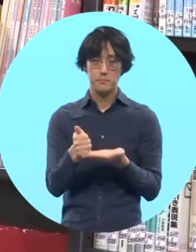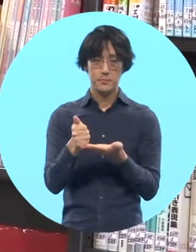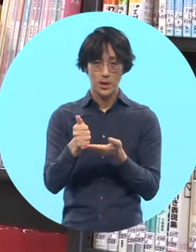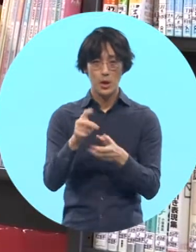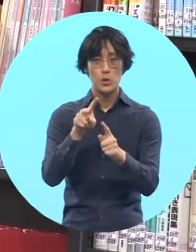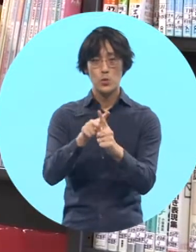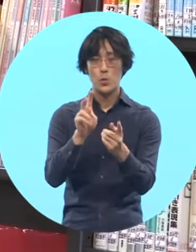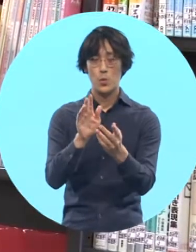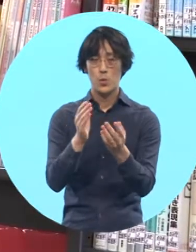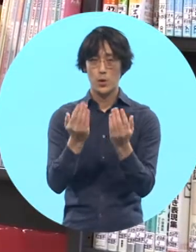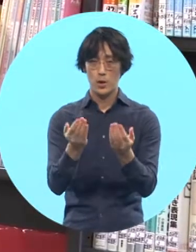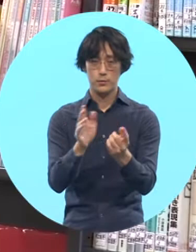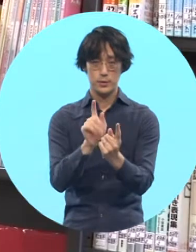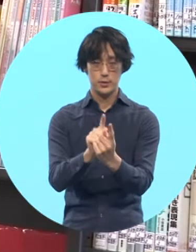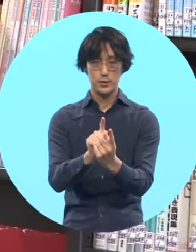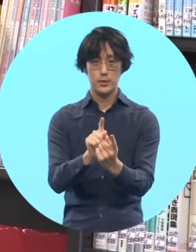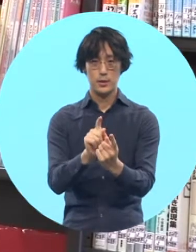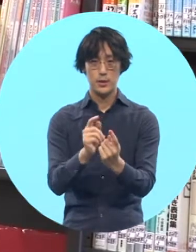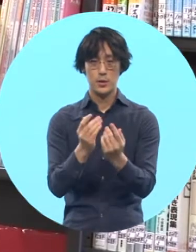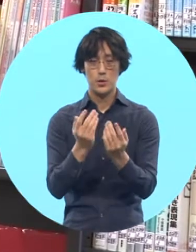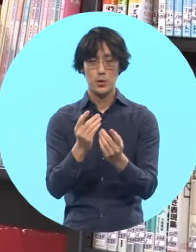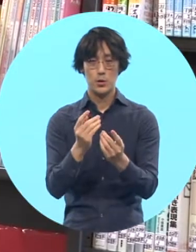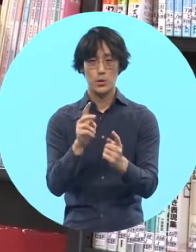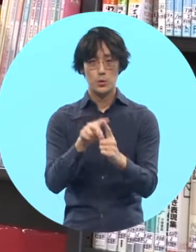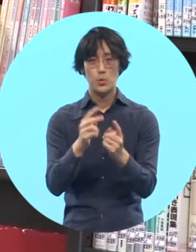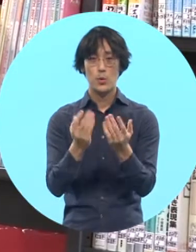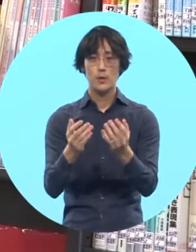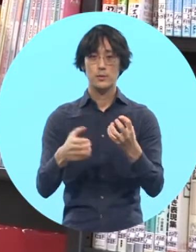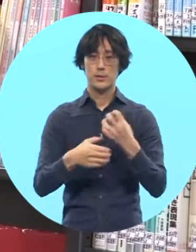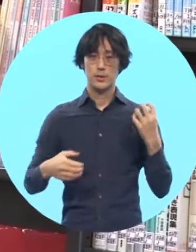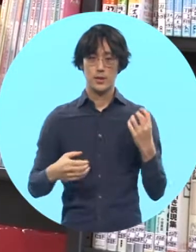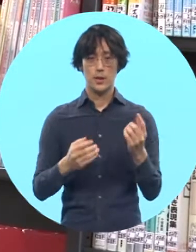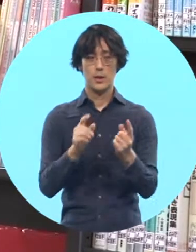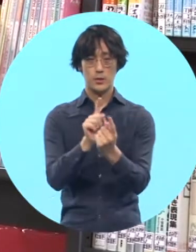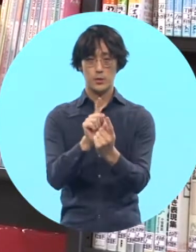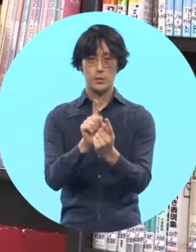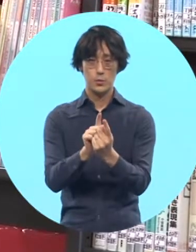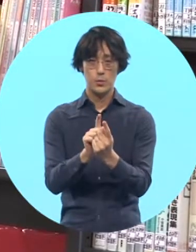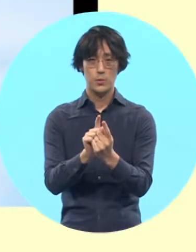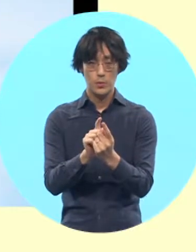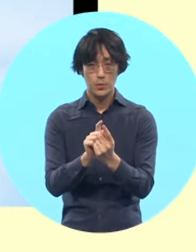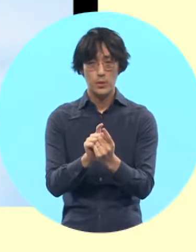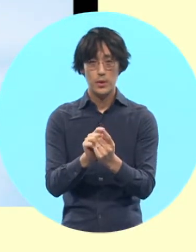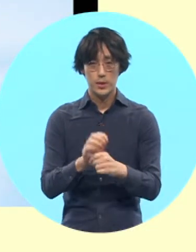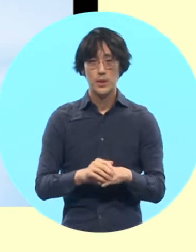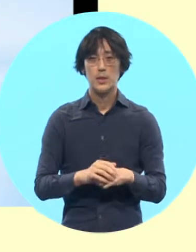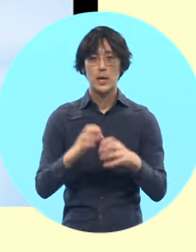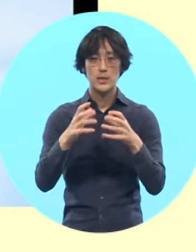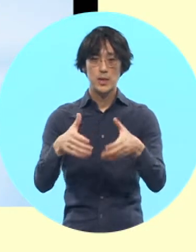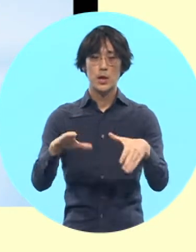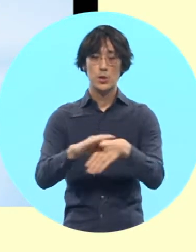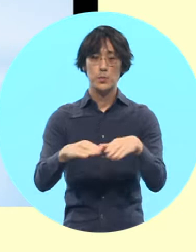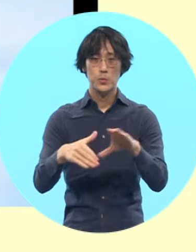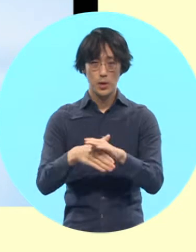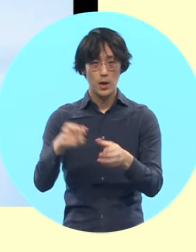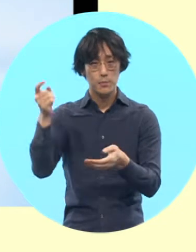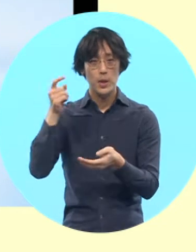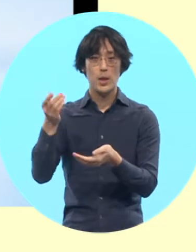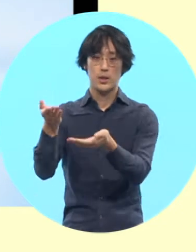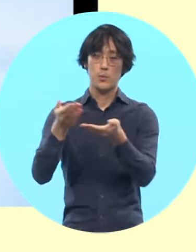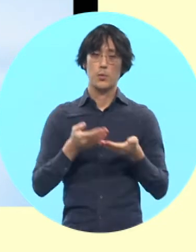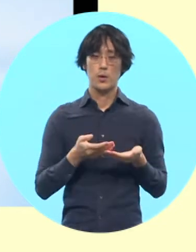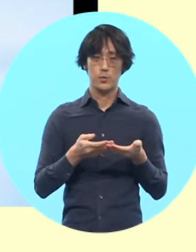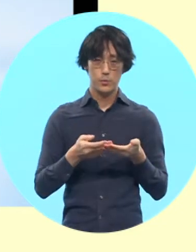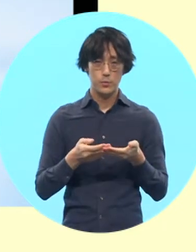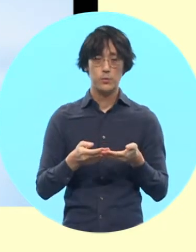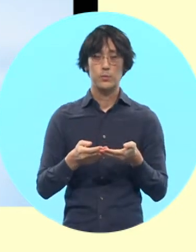ちに英語を通じて世界の文化を楽しく学んでもらうセミナーです。これは金沢の大学に通うロ